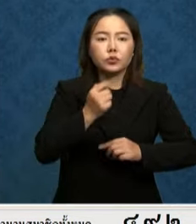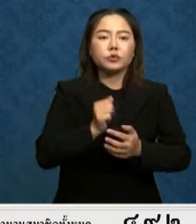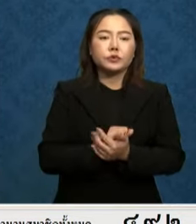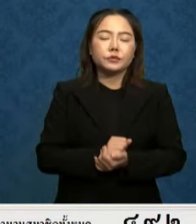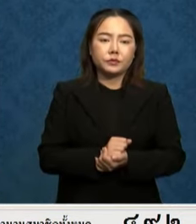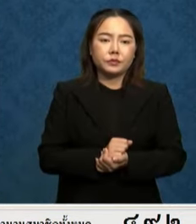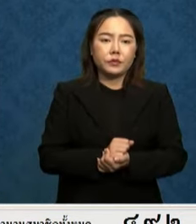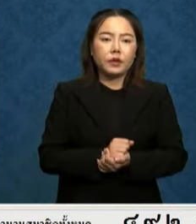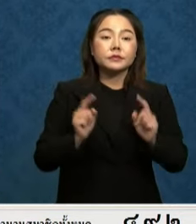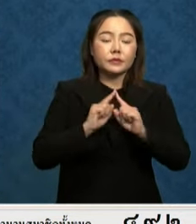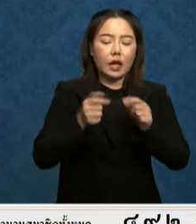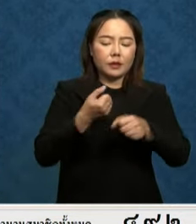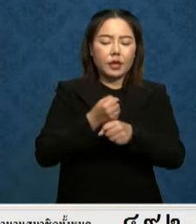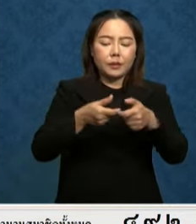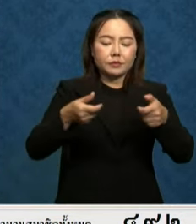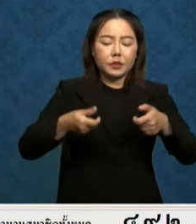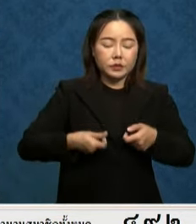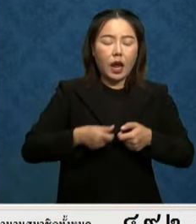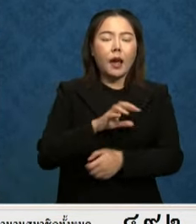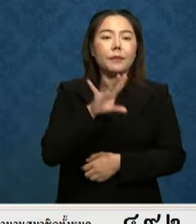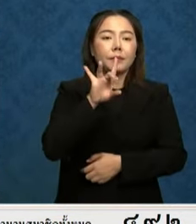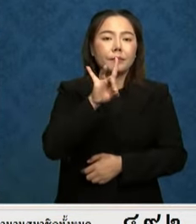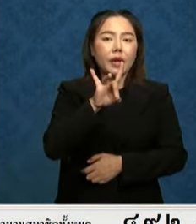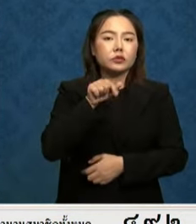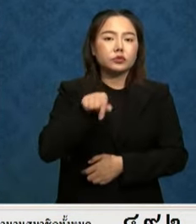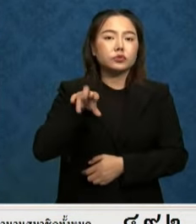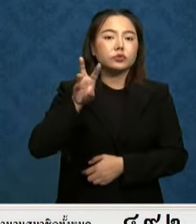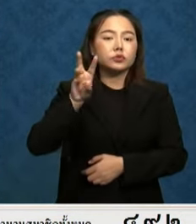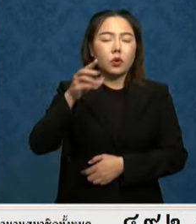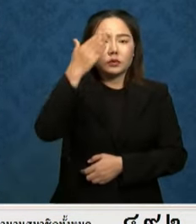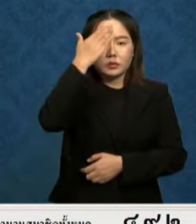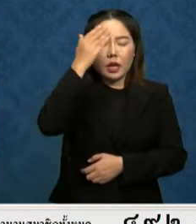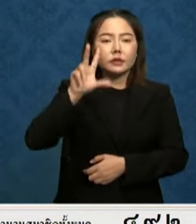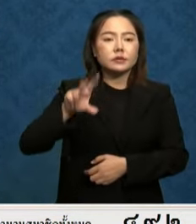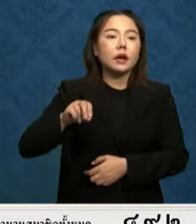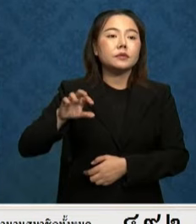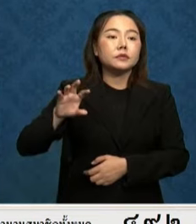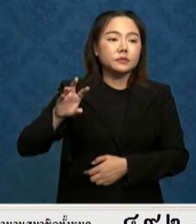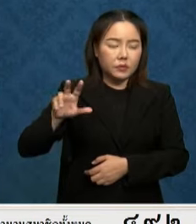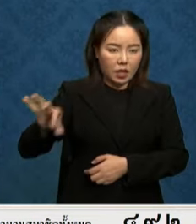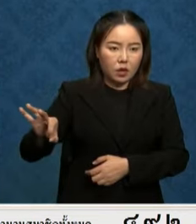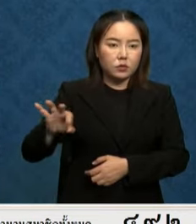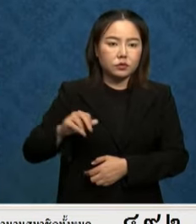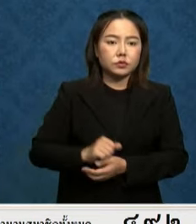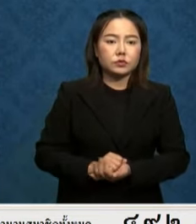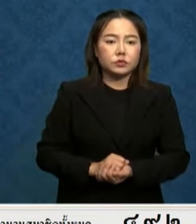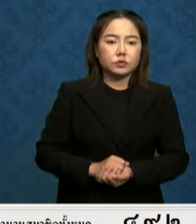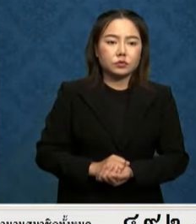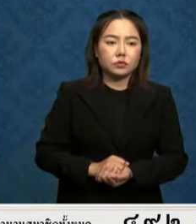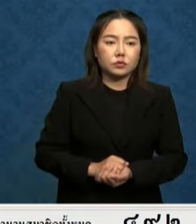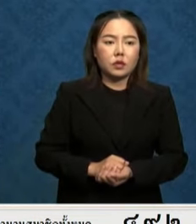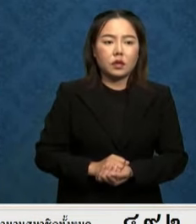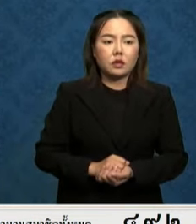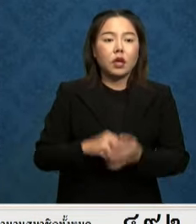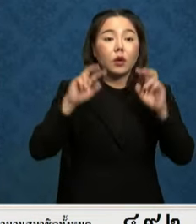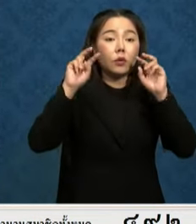้อในรายงาน 8.6 หน้า 29 ถึง 31 ท่านประตุณาพริกดูนี้ประเดนที่ 3 เนื่